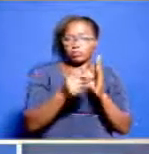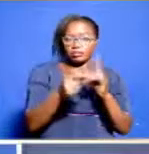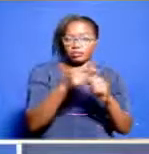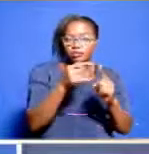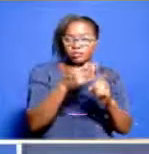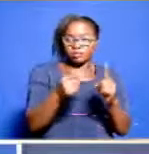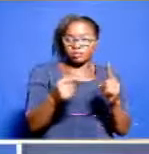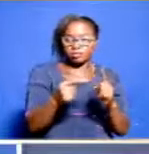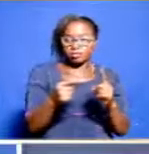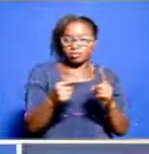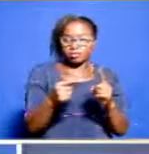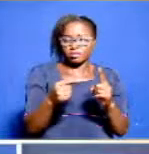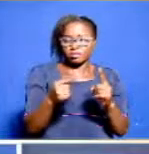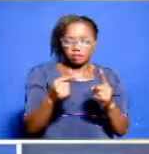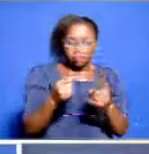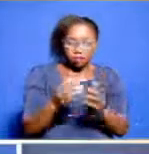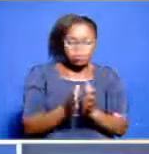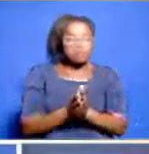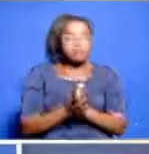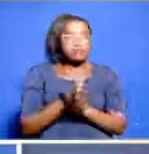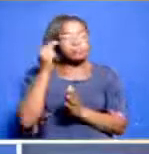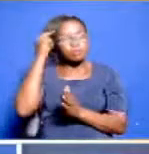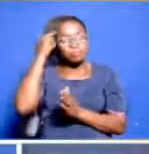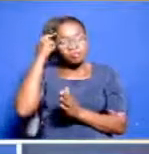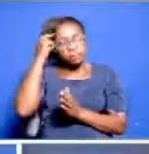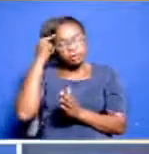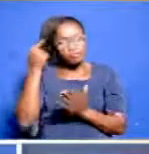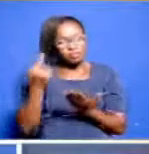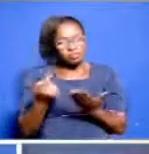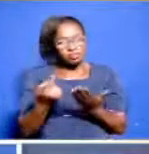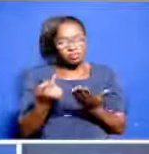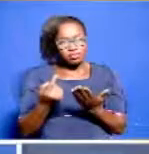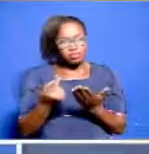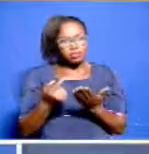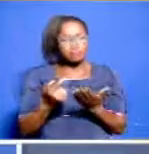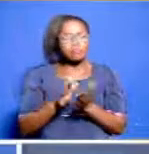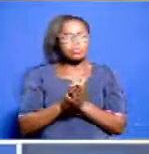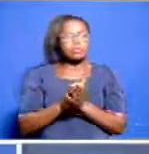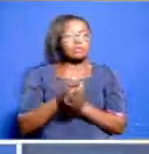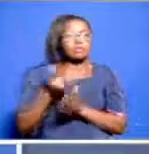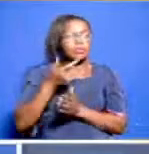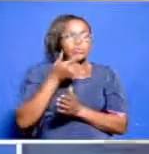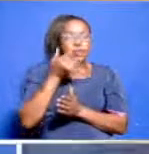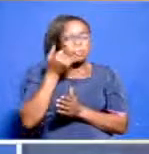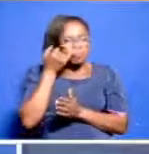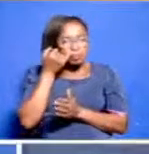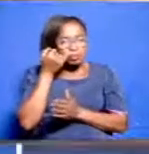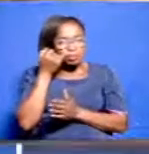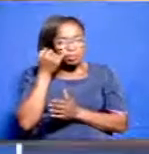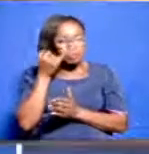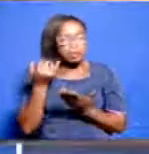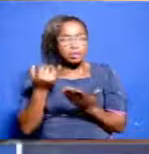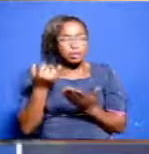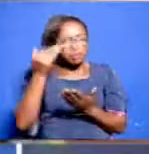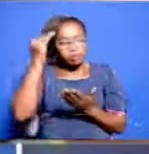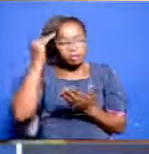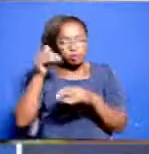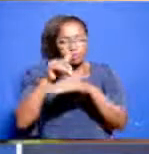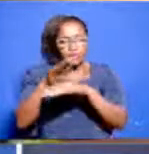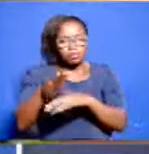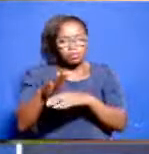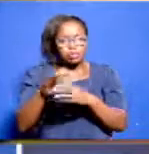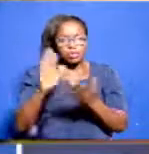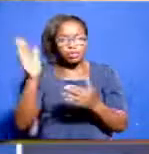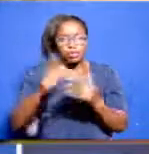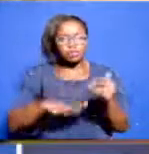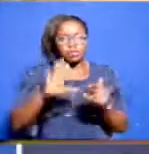ikiwamo dawa zinazosisimua akili, zilizo na chembechembe za bangi na zinazosababisha kupotea kwa fahamu. Zaidi ya wanamichezo